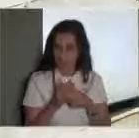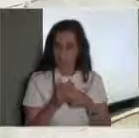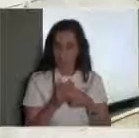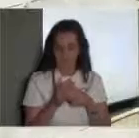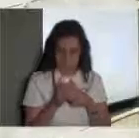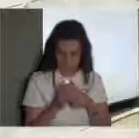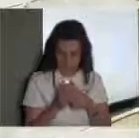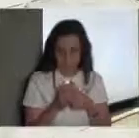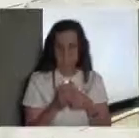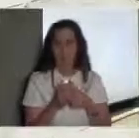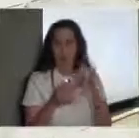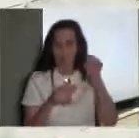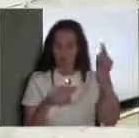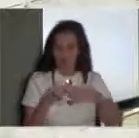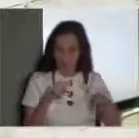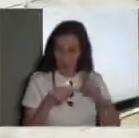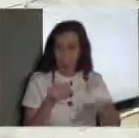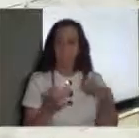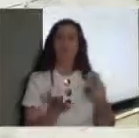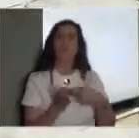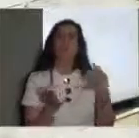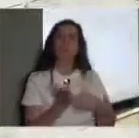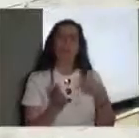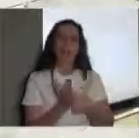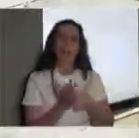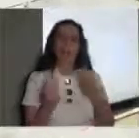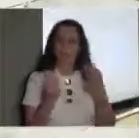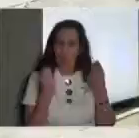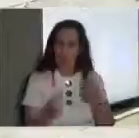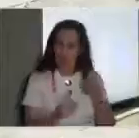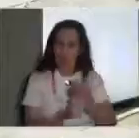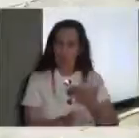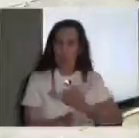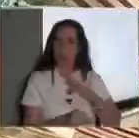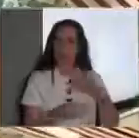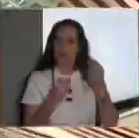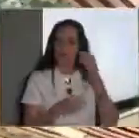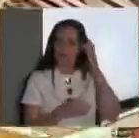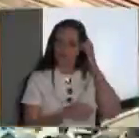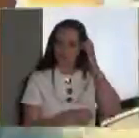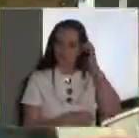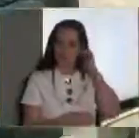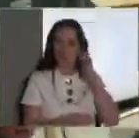פשעים, על עבירות, חטאים, משלמים, ועל דברים טובים שעושים מקבלים גם טוב.